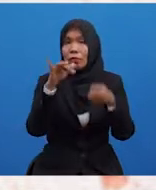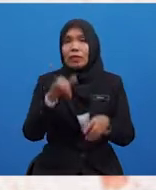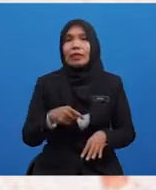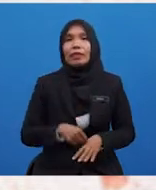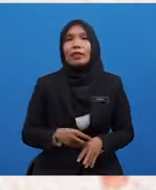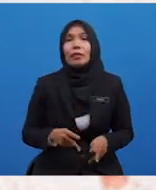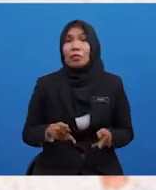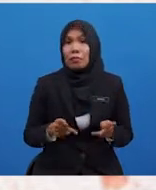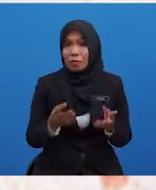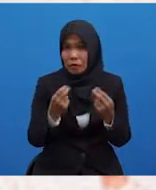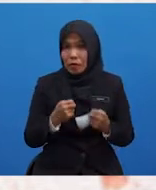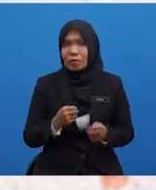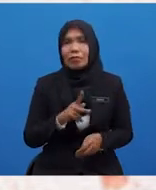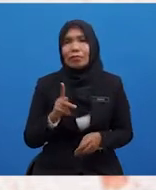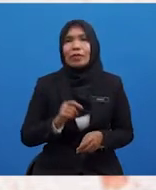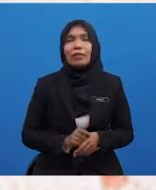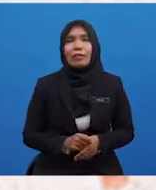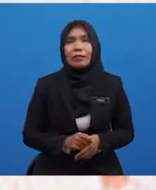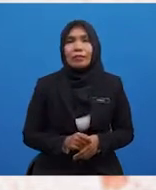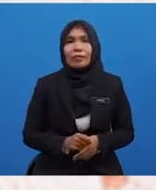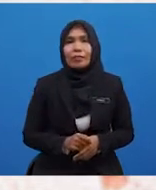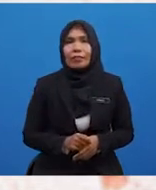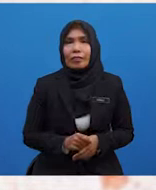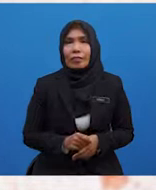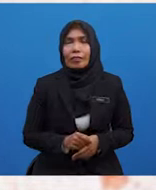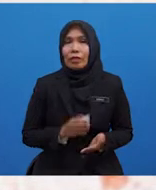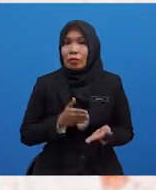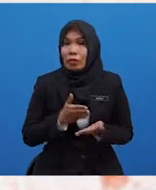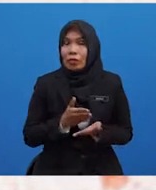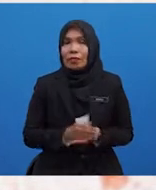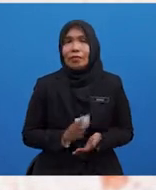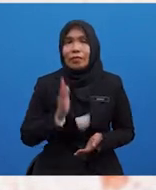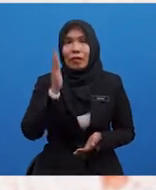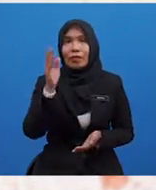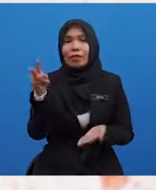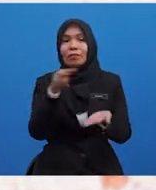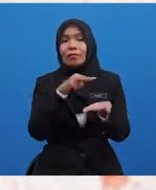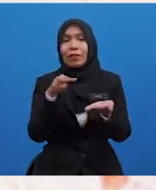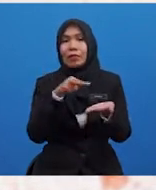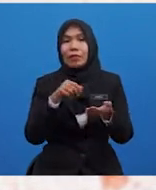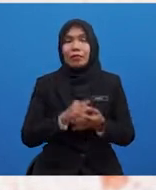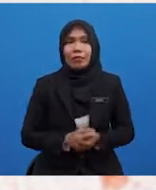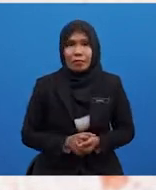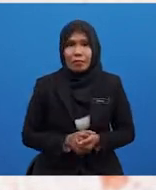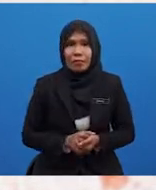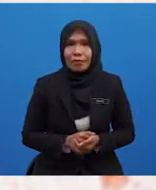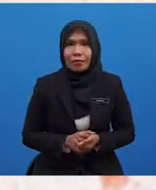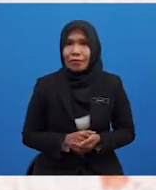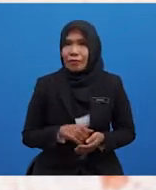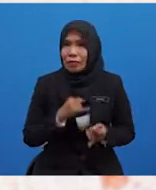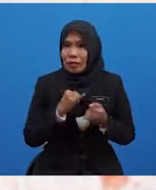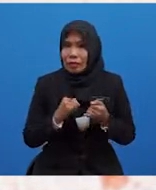Suruhanjaya Tenaga akan memantau pelaksanaan penyelesaian aduan dan